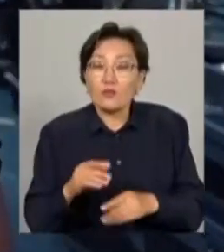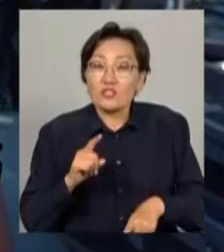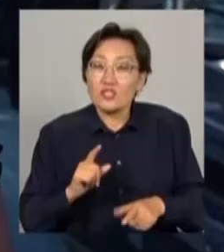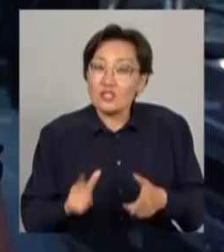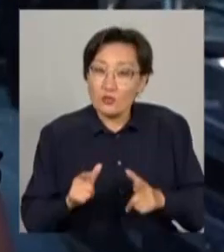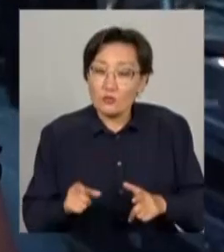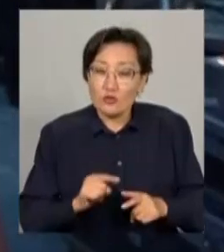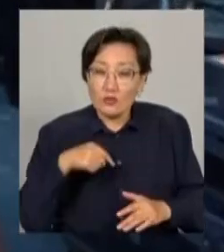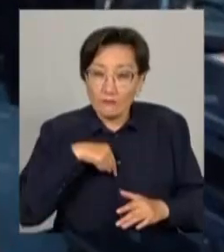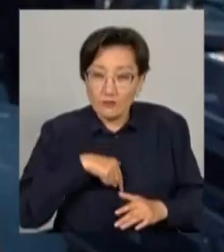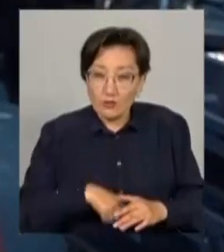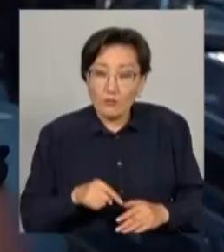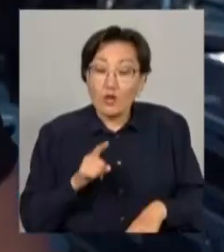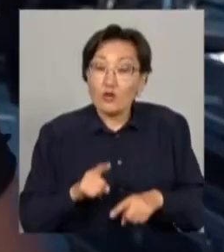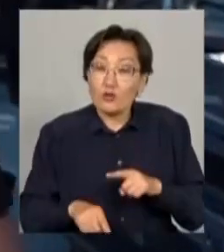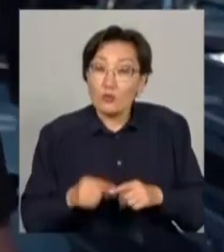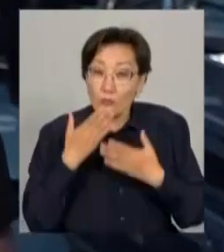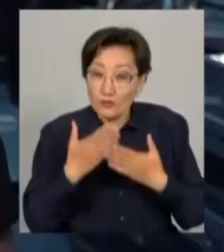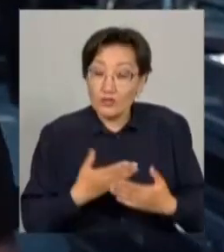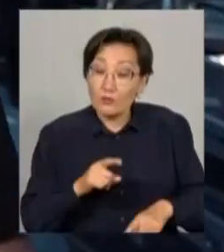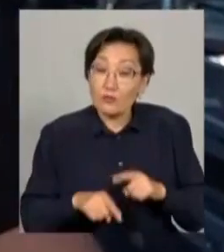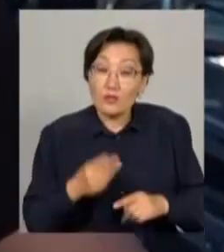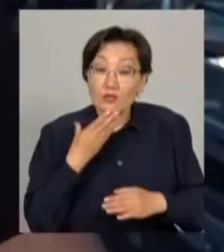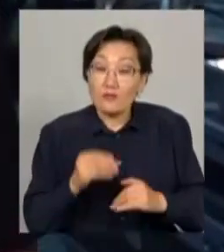патриотизма, а действительно чего-то, что внутри. Любви к родине, любви к своей земле, к своему народу.